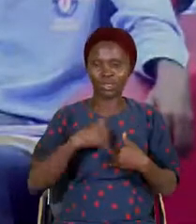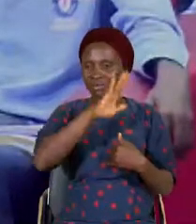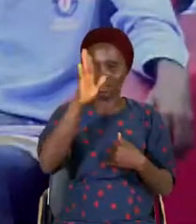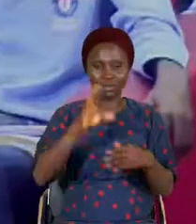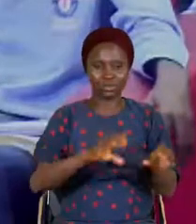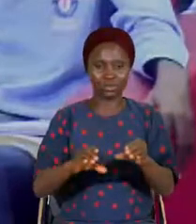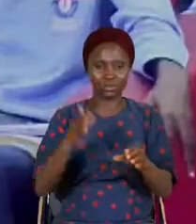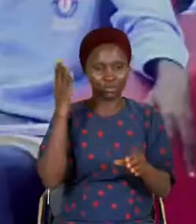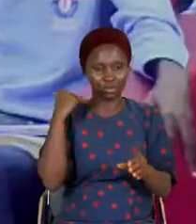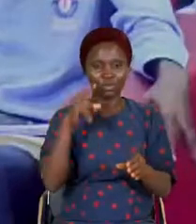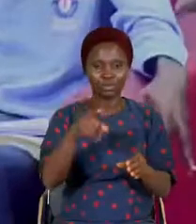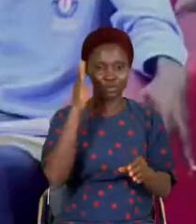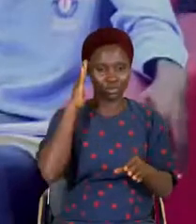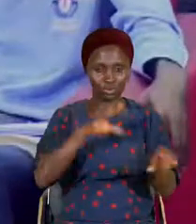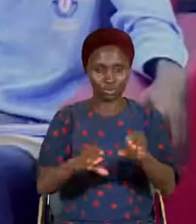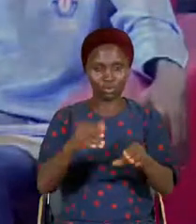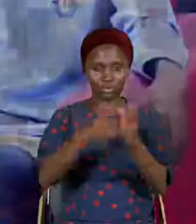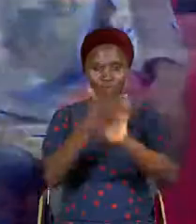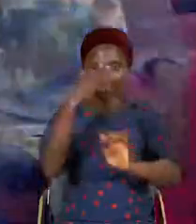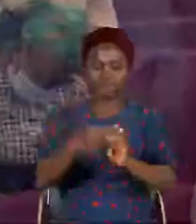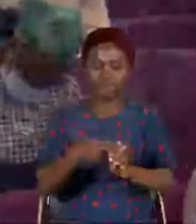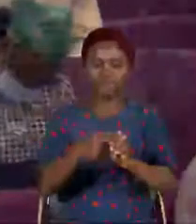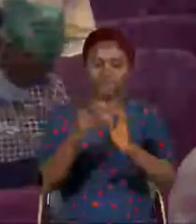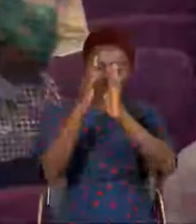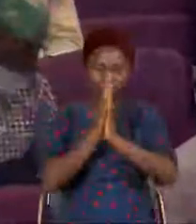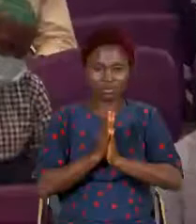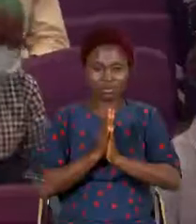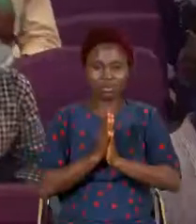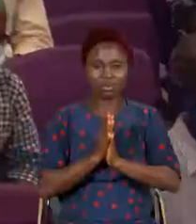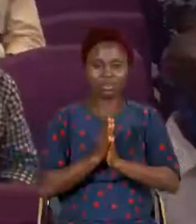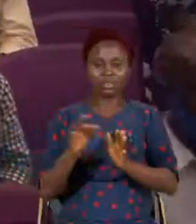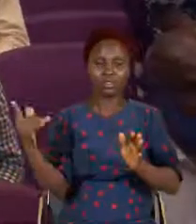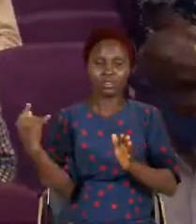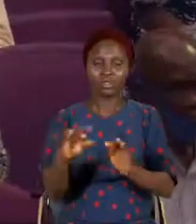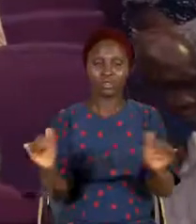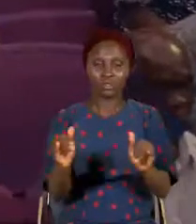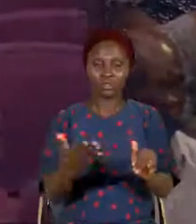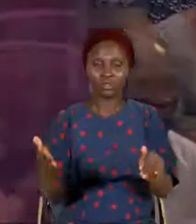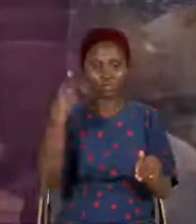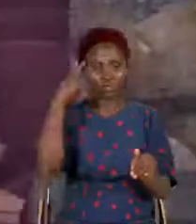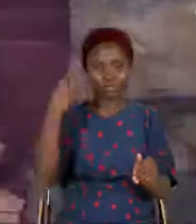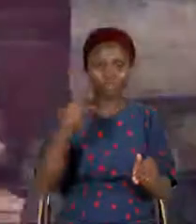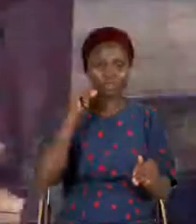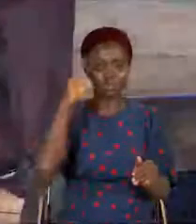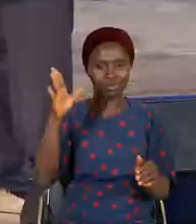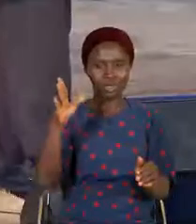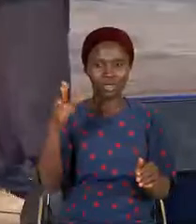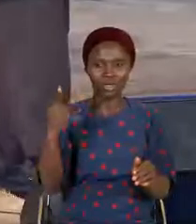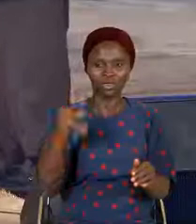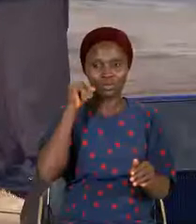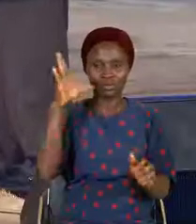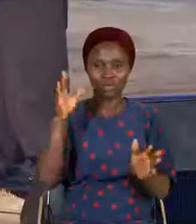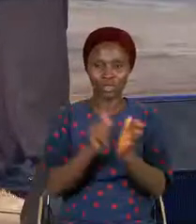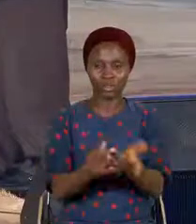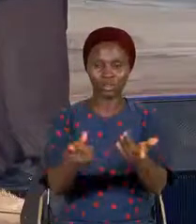n'ont jamais accompli, vous l'accomplirez au nom de Jésus. La même chose s'applique aux femmes. La femme